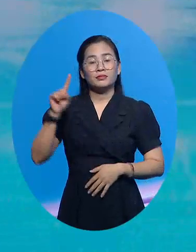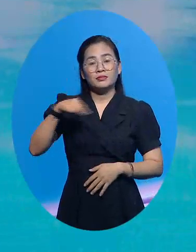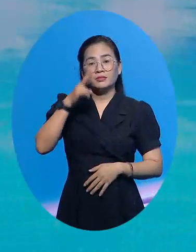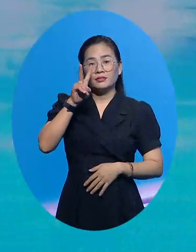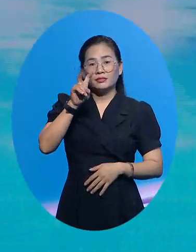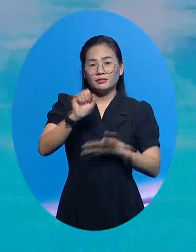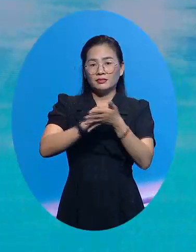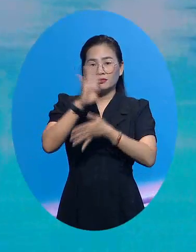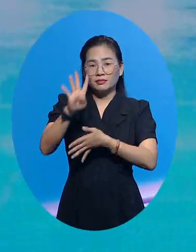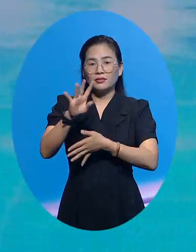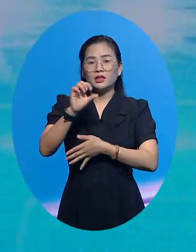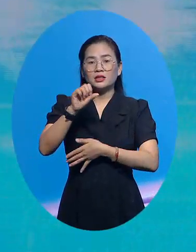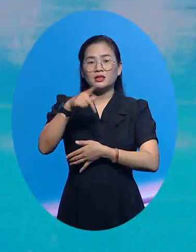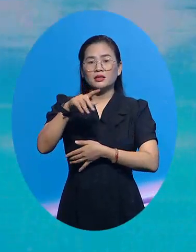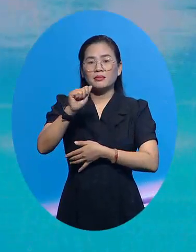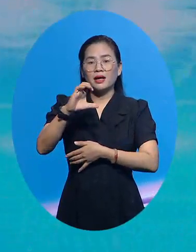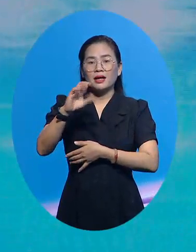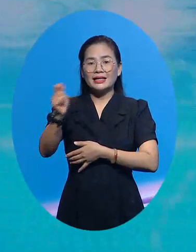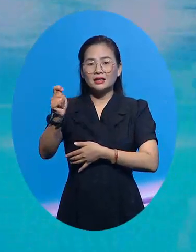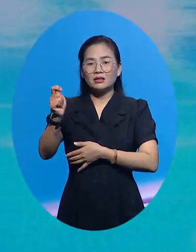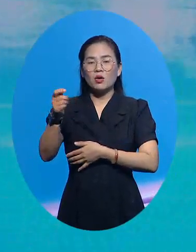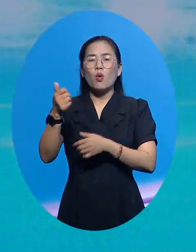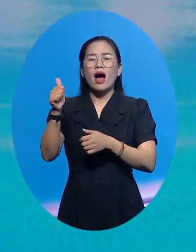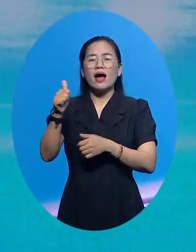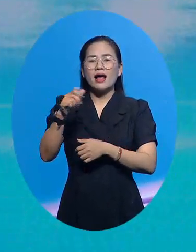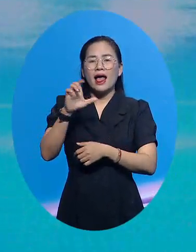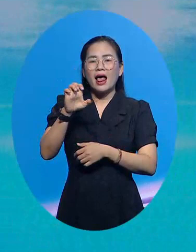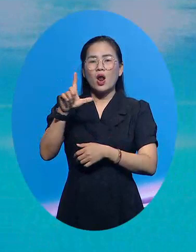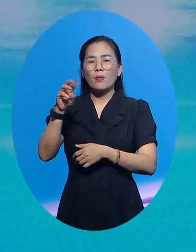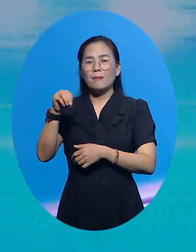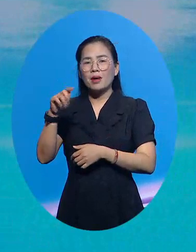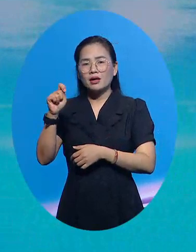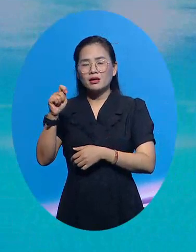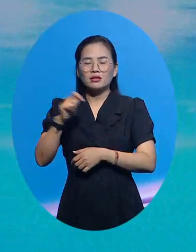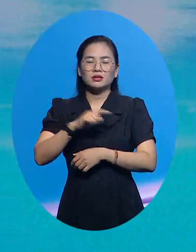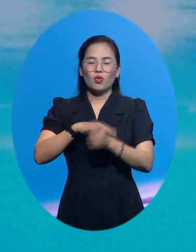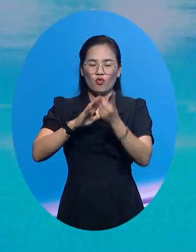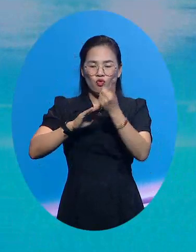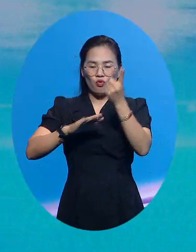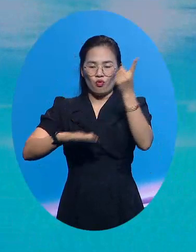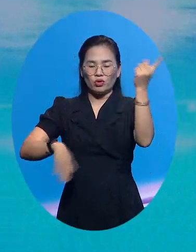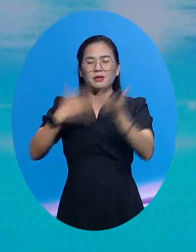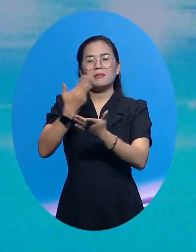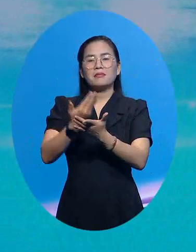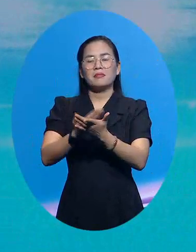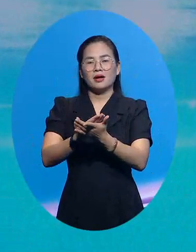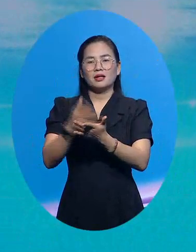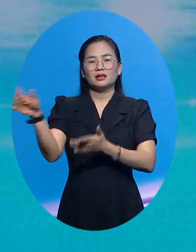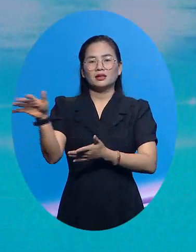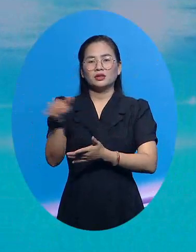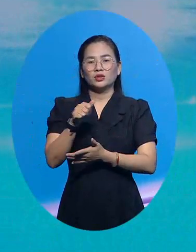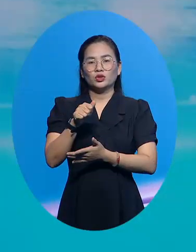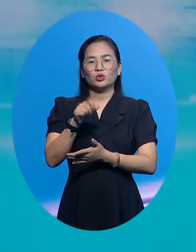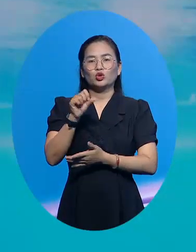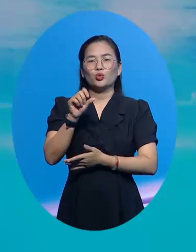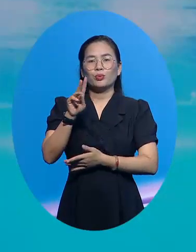Ngày 20 tháng 4, hãng SpaceX của tỷ phú Elon Musk đã phóng tàu vũ trụ Starship thế hệ mới, lần đầu tiên sử dụng tên lửa Super Heavy trong chuyến